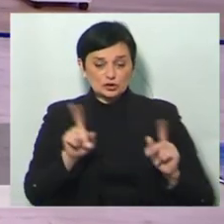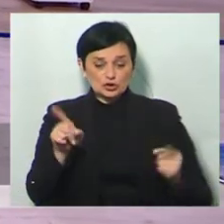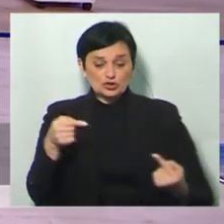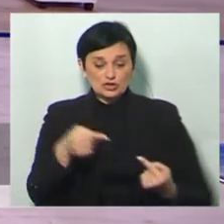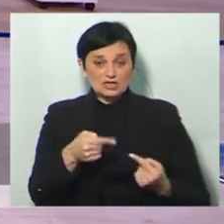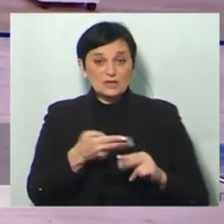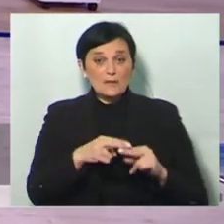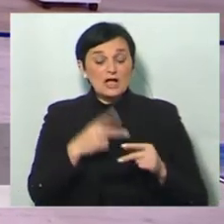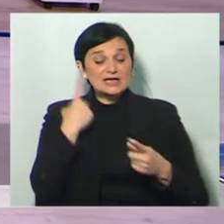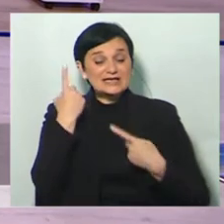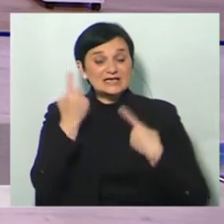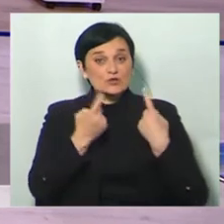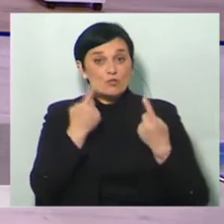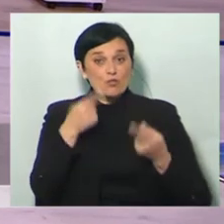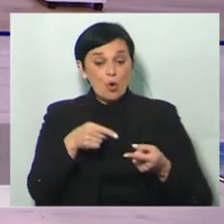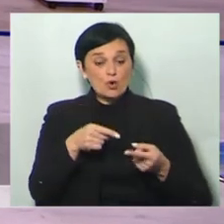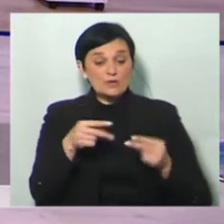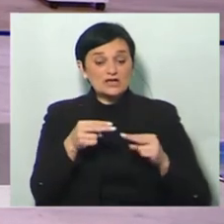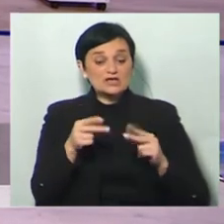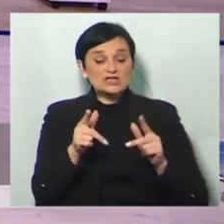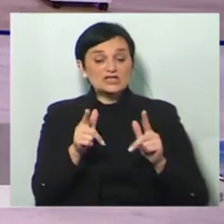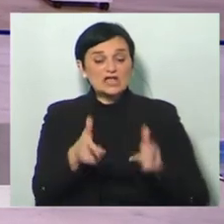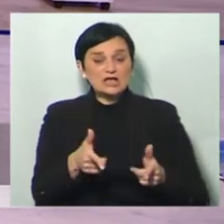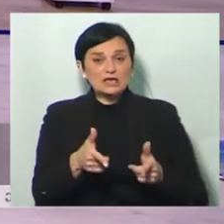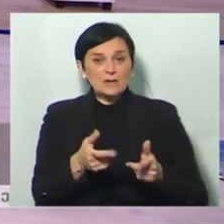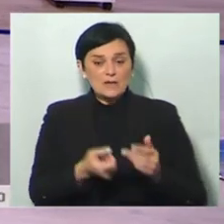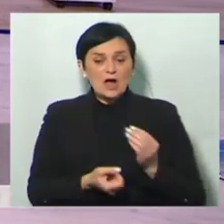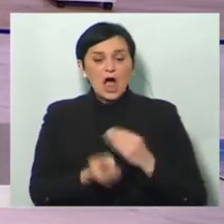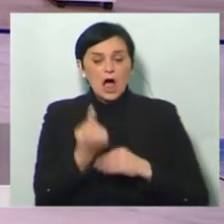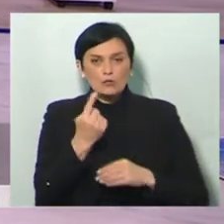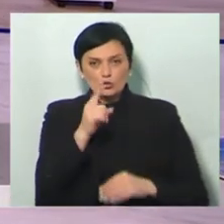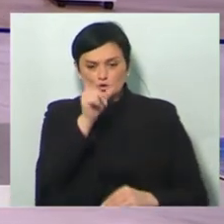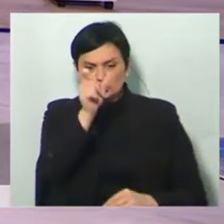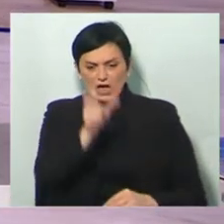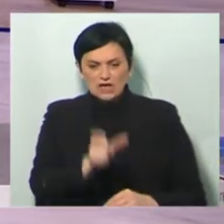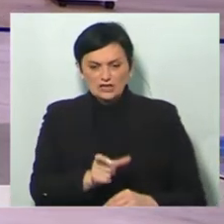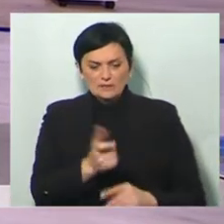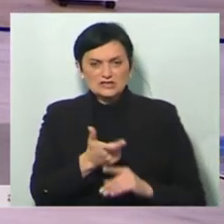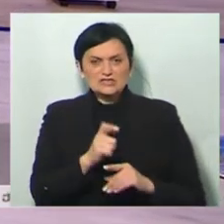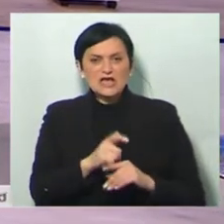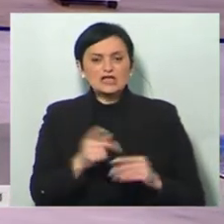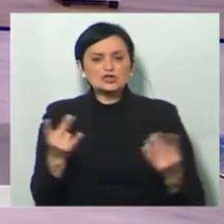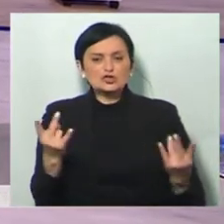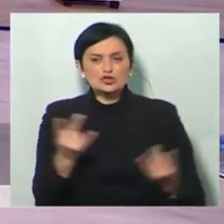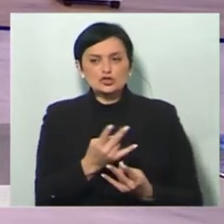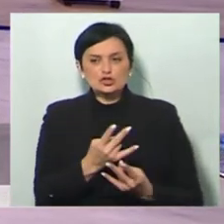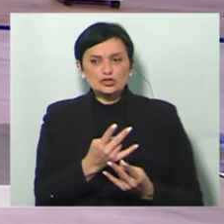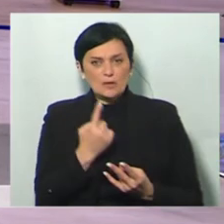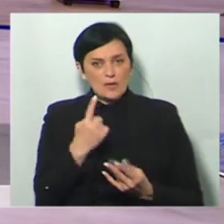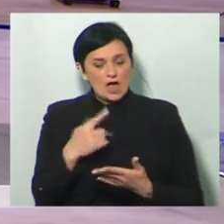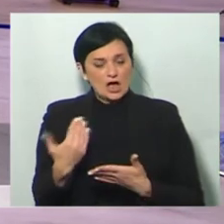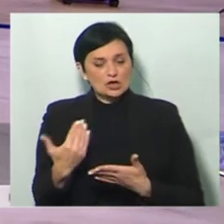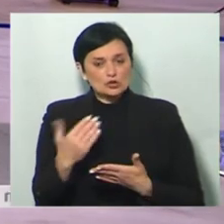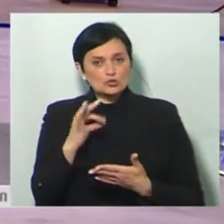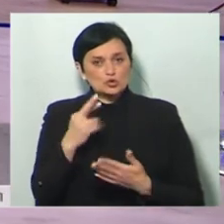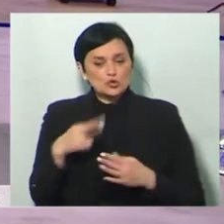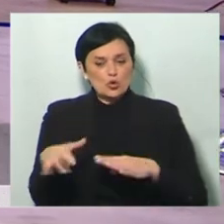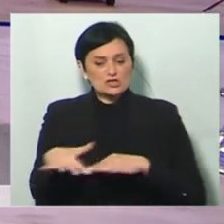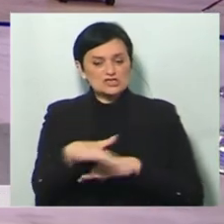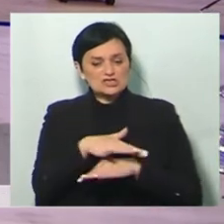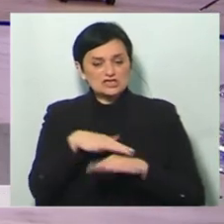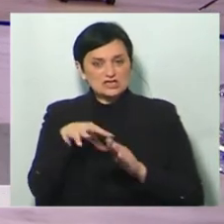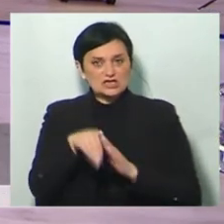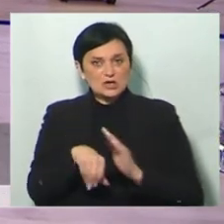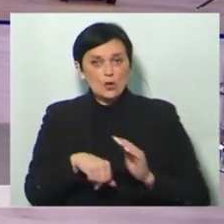ამ ინფორმაციის თანახმად აღმოჩნდა, რომ ადამიანებს ძალიან სჭირდებათ ერთი მხრივ სოციალიზაცია